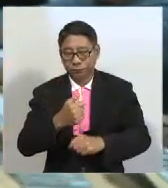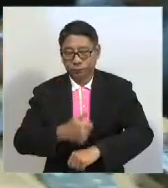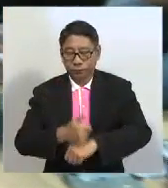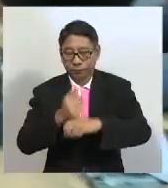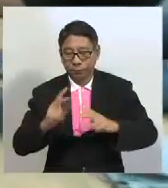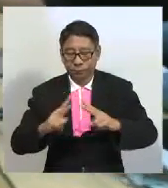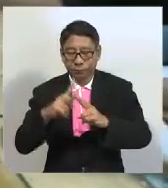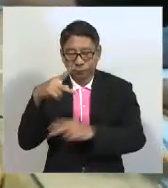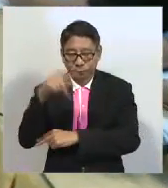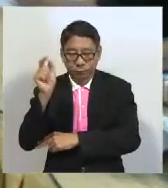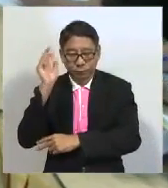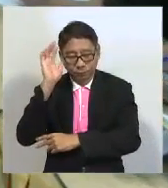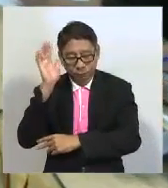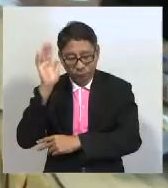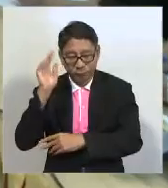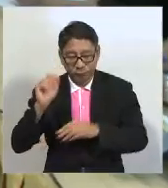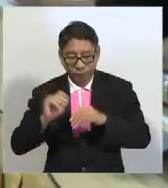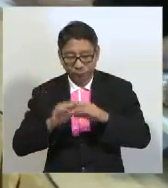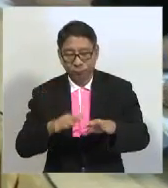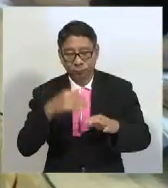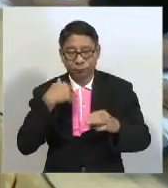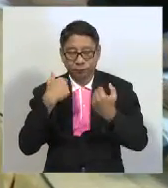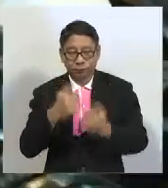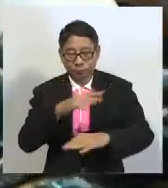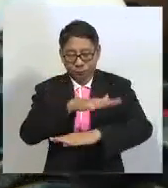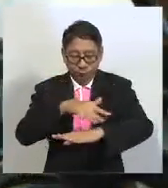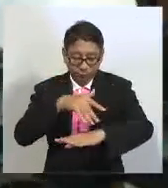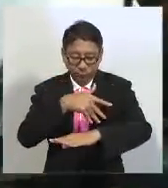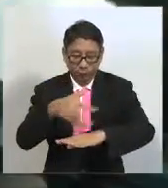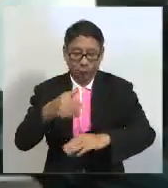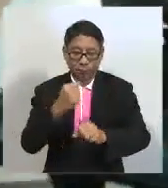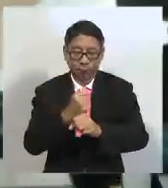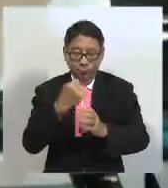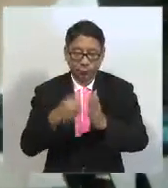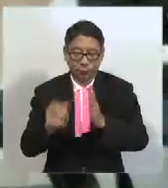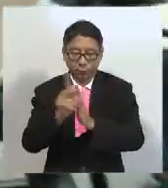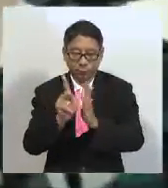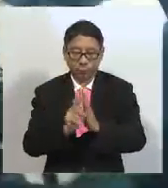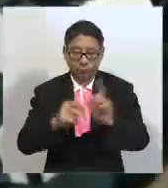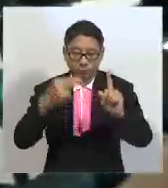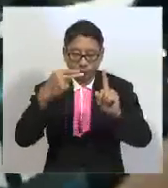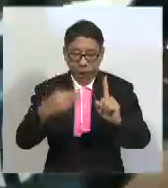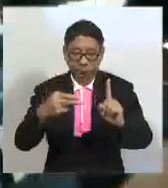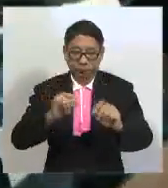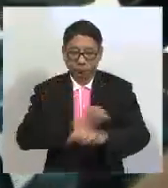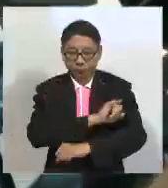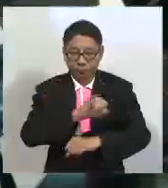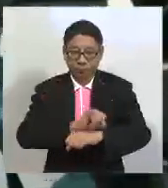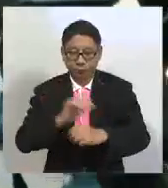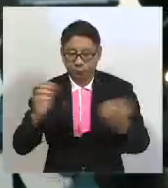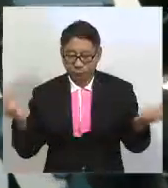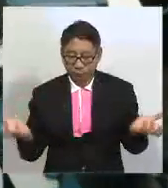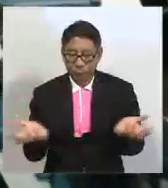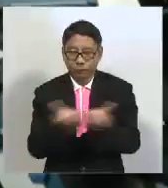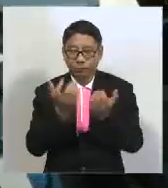บดีกรมป่าไม้ได้แถลงออกมาเนี่ยจะทำให้มีพื้นที่ที่ทำผิดกฎหมายกว่าหมื่นไร่ที่จะได้รับผลกระทบ